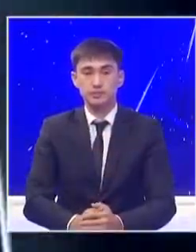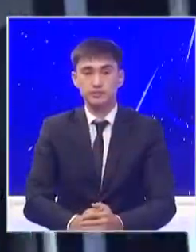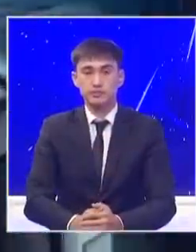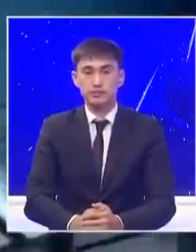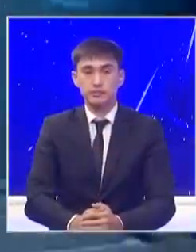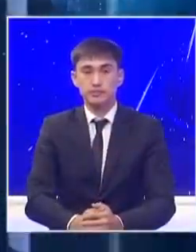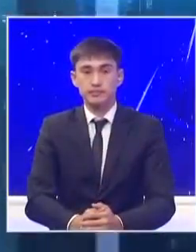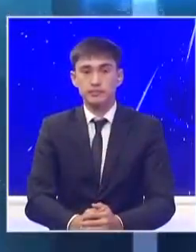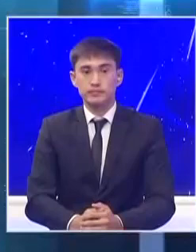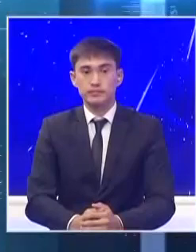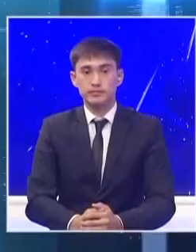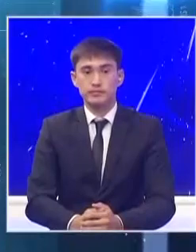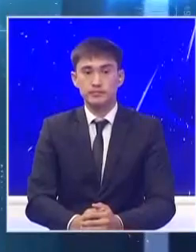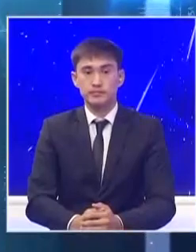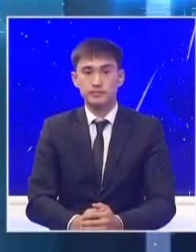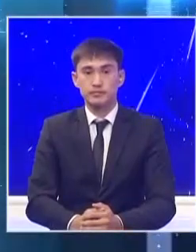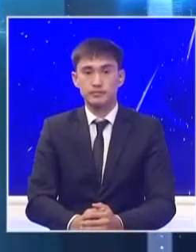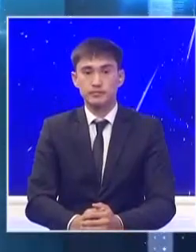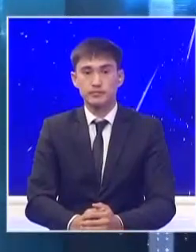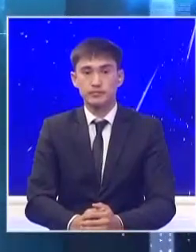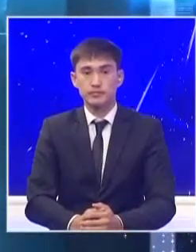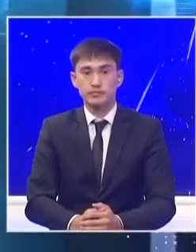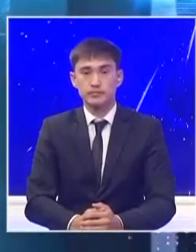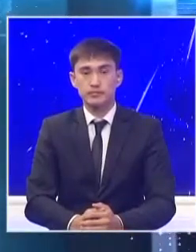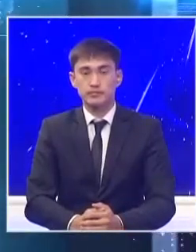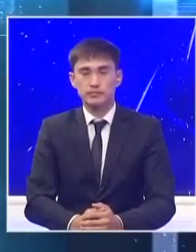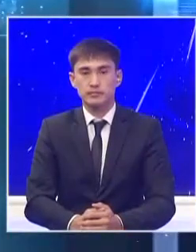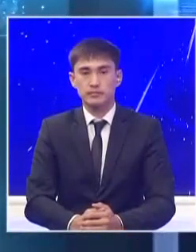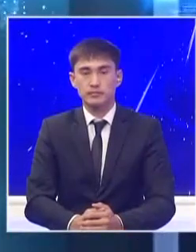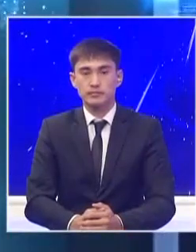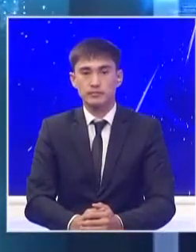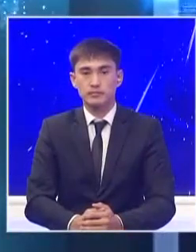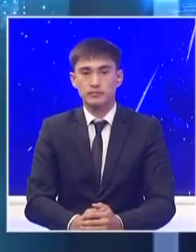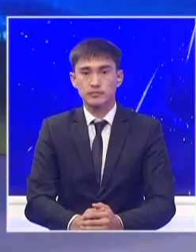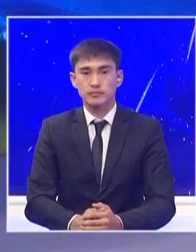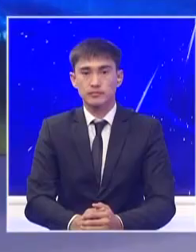Лилия Штогрина, Бекжан Кенжебай, Жетісу телеарнасы, Қонаев қаласынан.